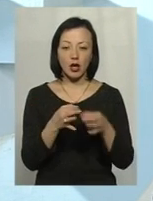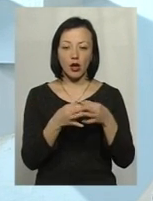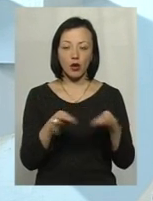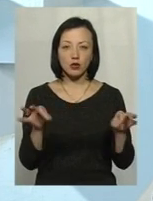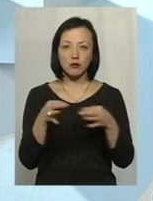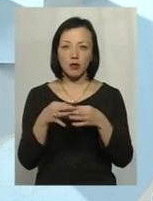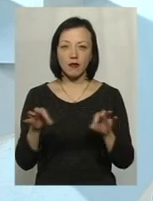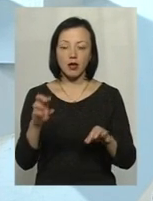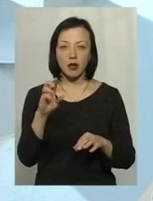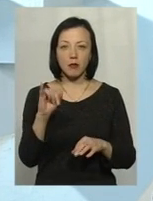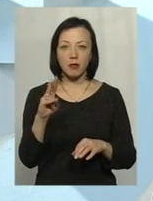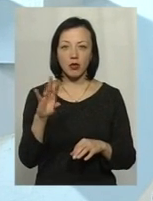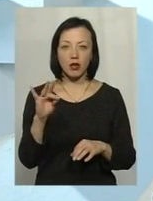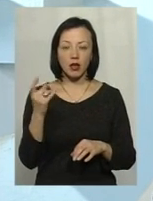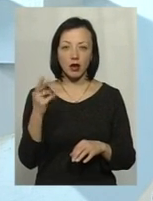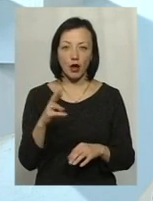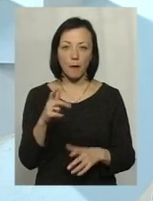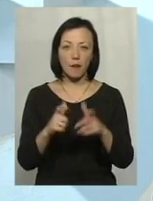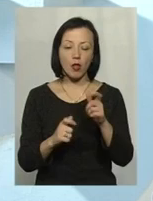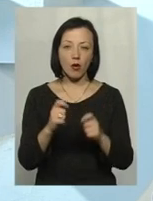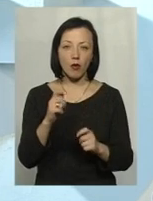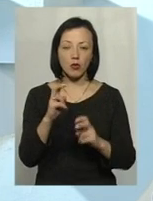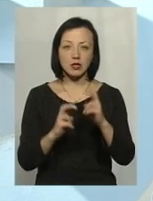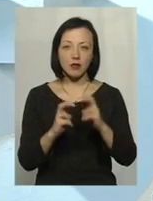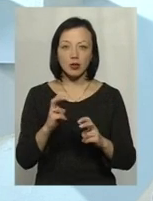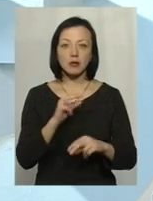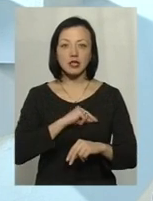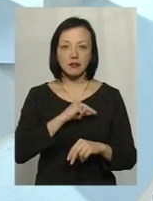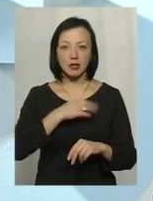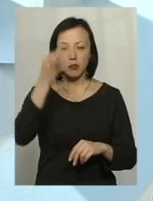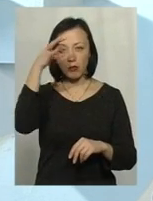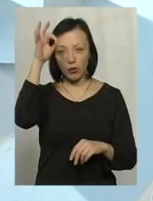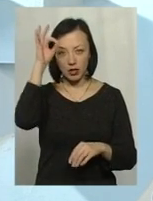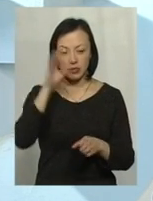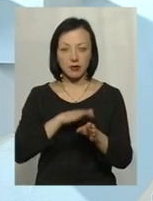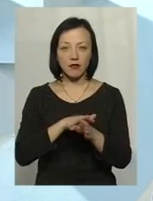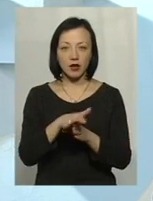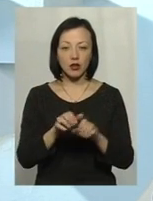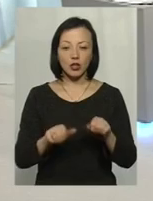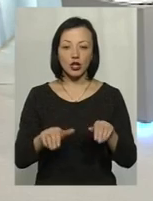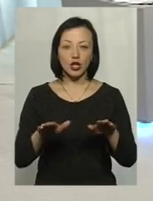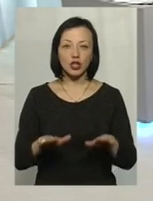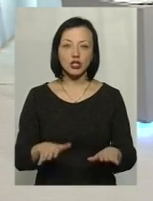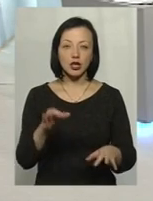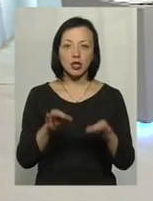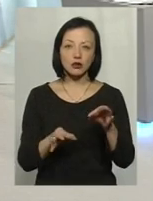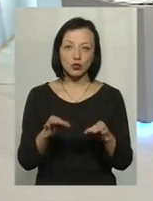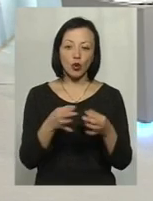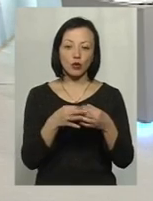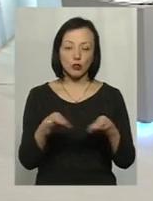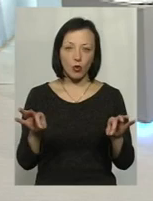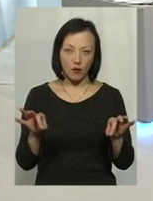розблокування Білогір'я-молокозавод, дійсно, працівники поліції виконали рішення суду і